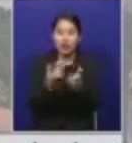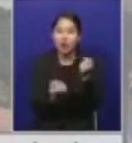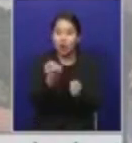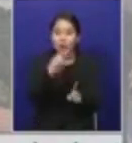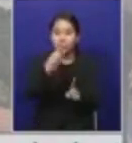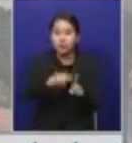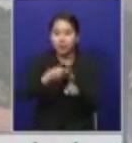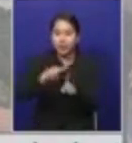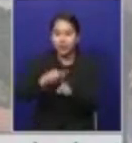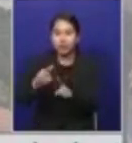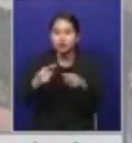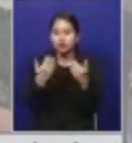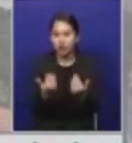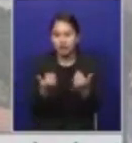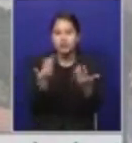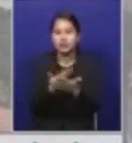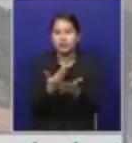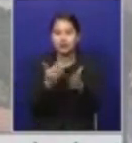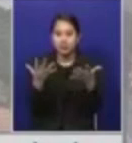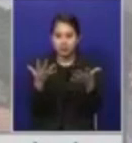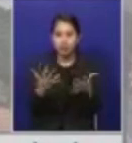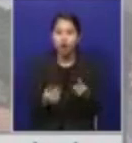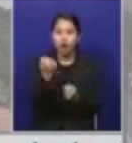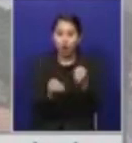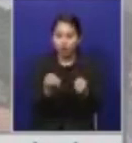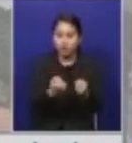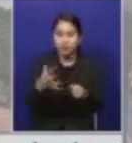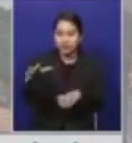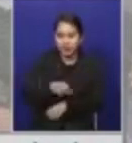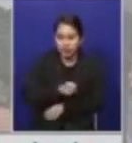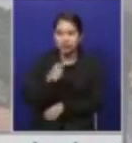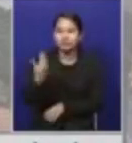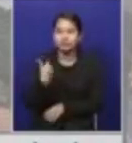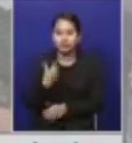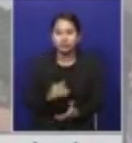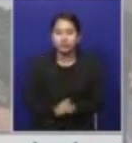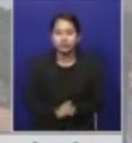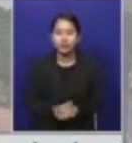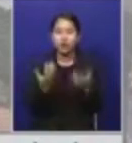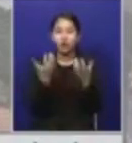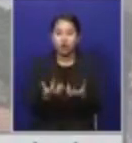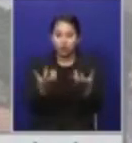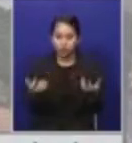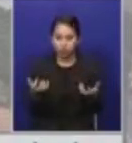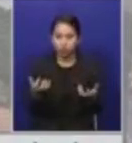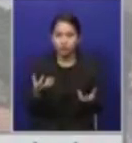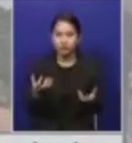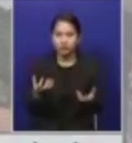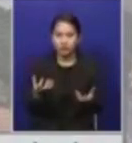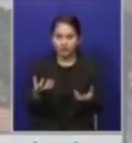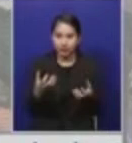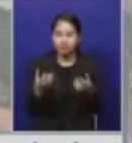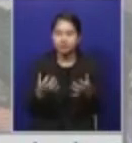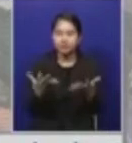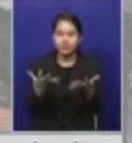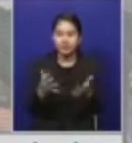ตอนนี้ก็ไม่มีเงินผ่อนรถนะครับรถก็จะถูกยึดนะครับเครื่องมือที่เขาจะใช้ในทำมาหากินก็จะไม่มีนะ